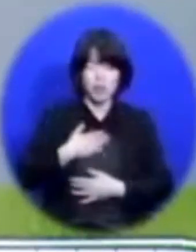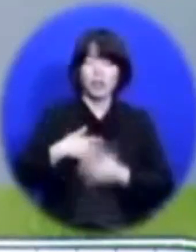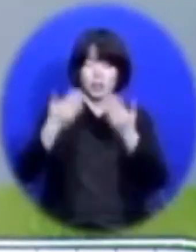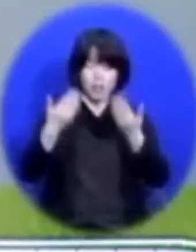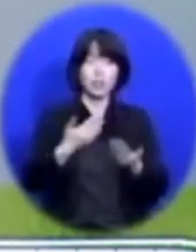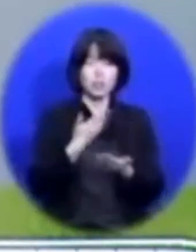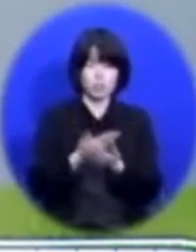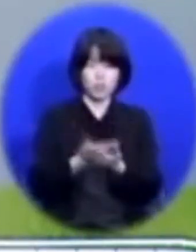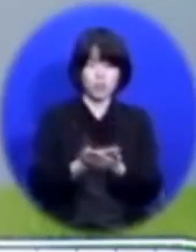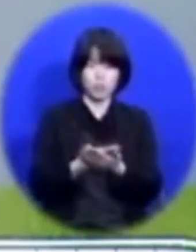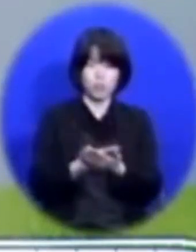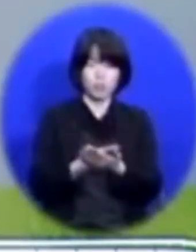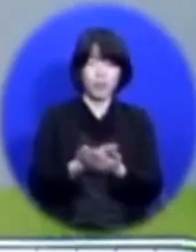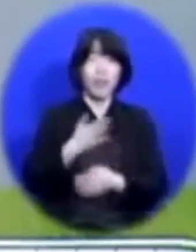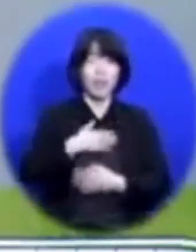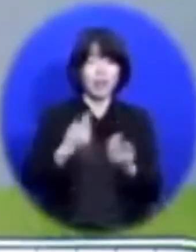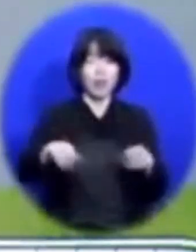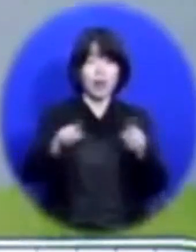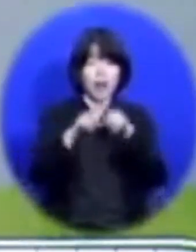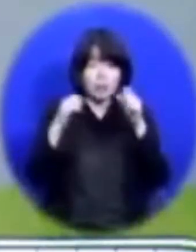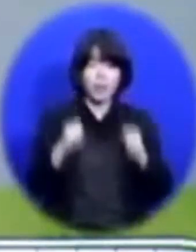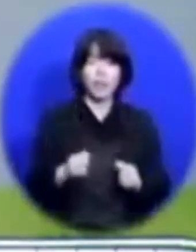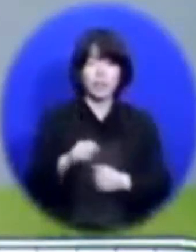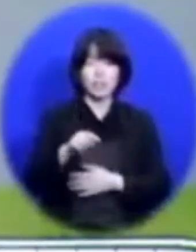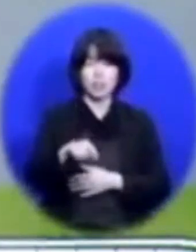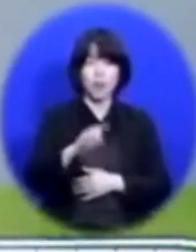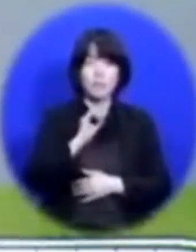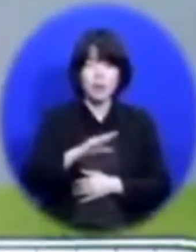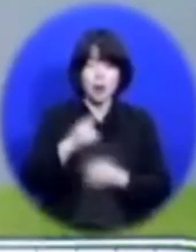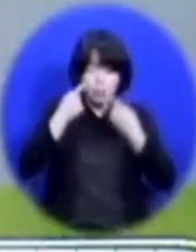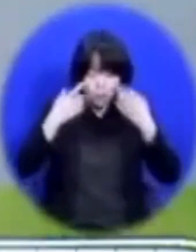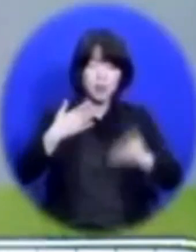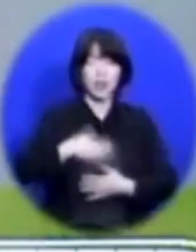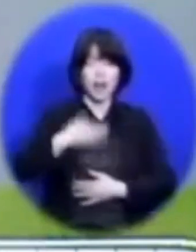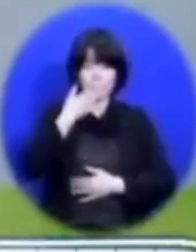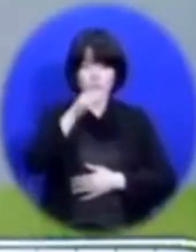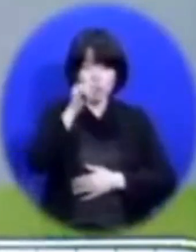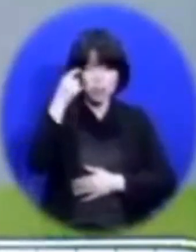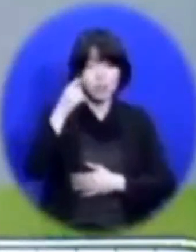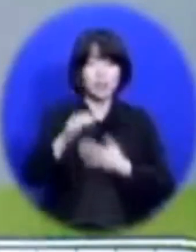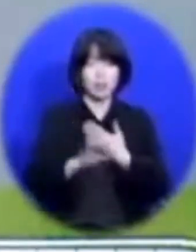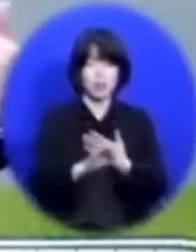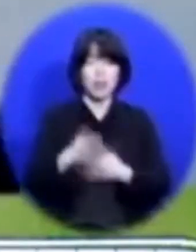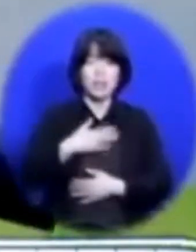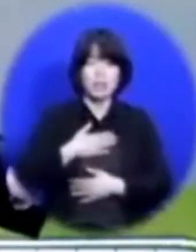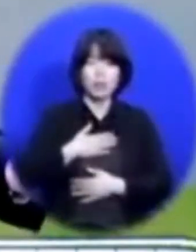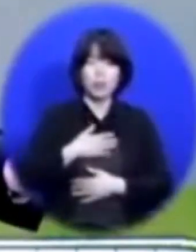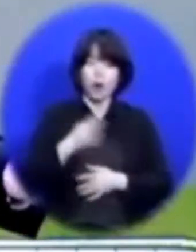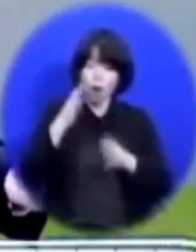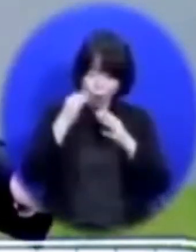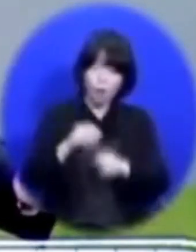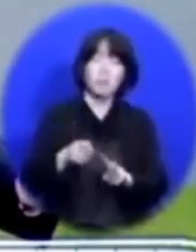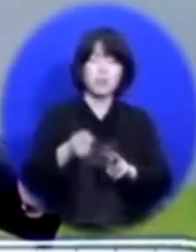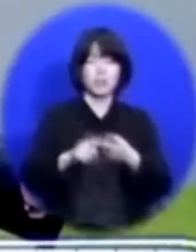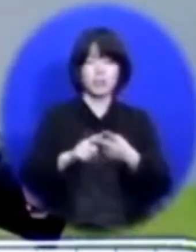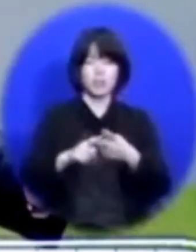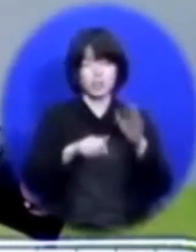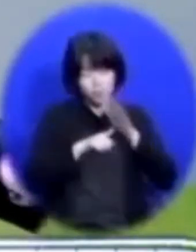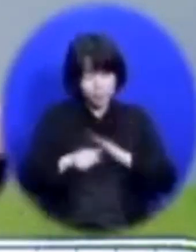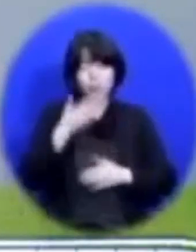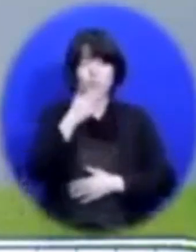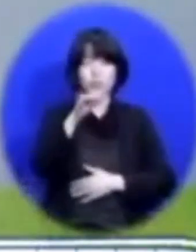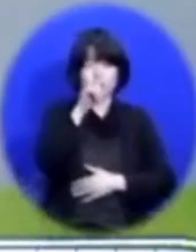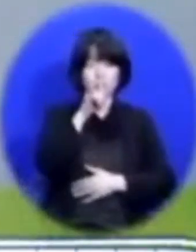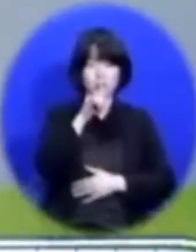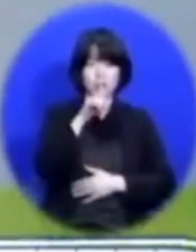저와함께계신다는것을분명히알려주시기바랍니다."주님께서나와함께계시다는것을분명히알수만있다면 ,나는 어떤것도견딜수